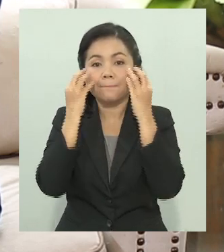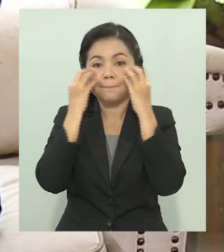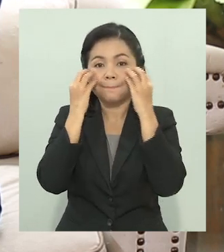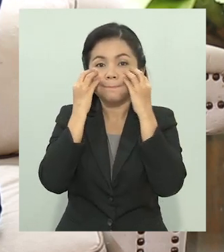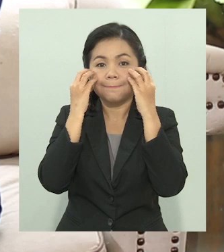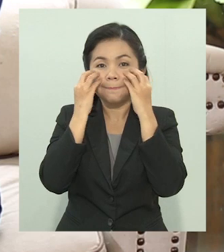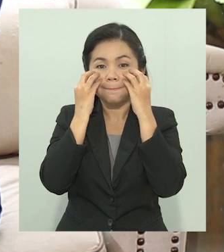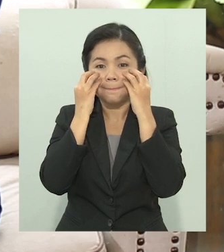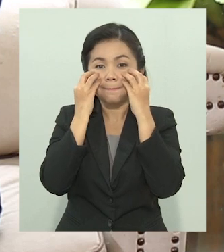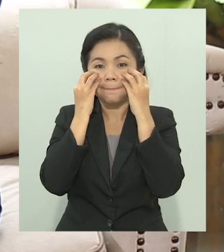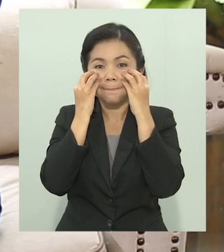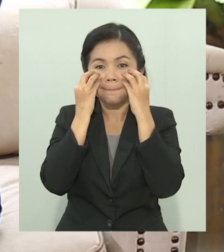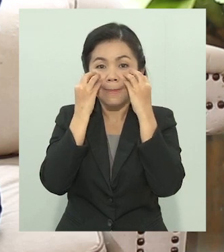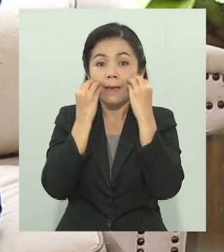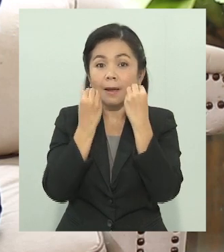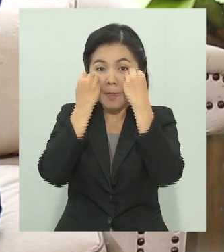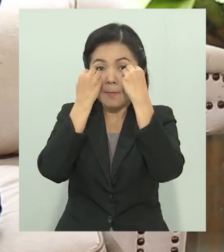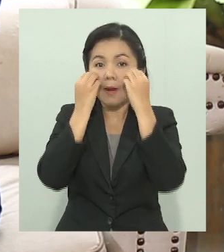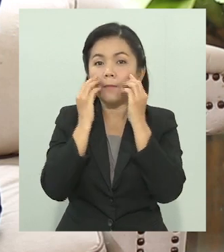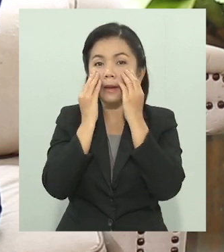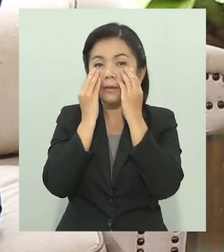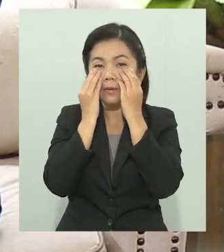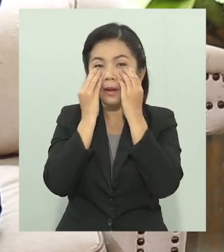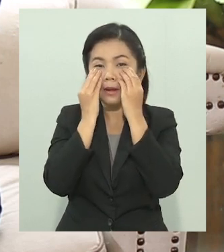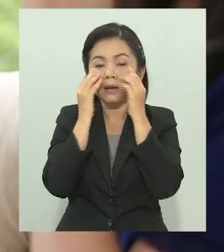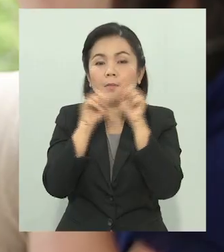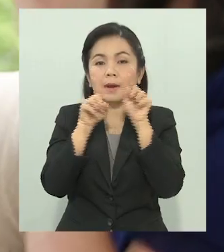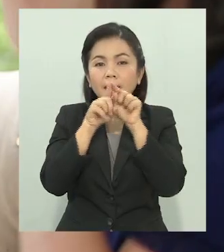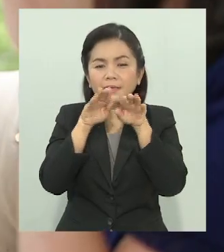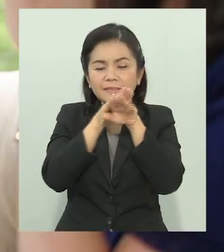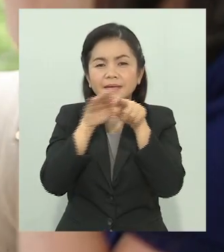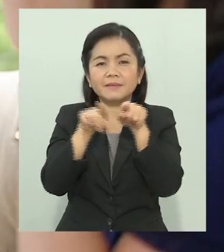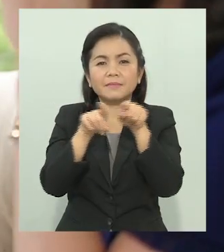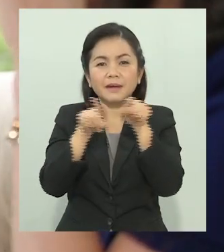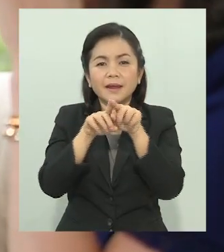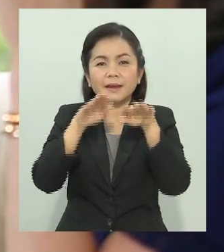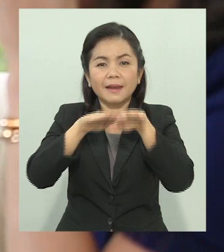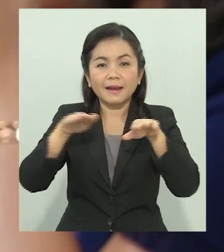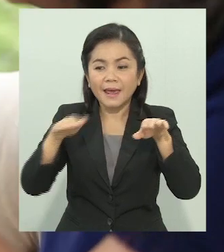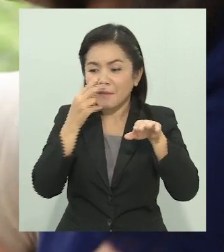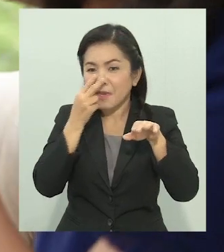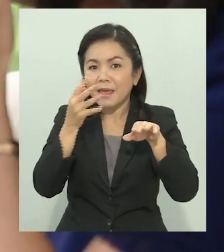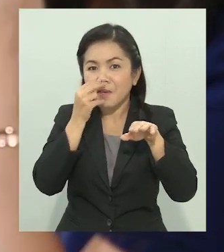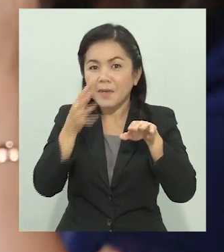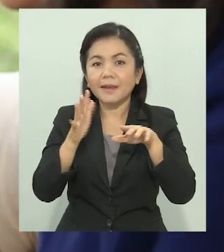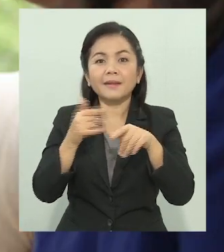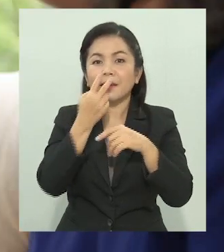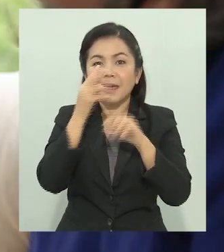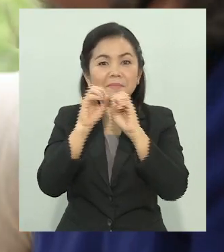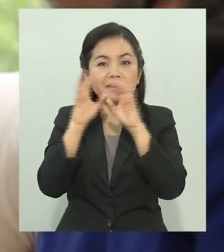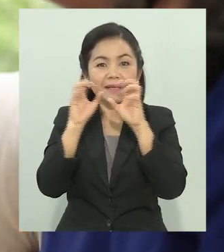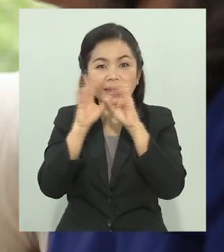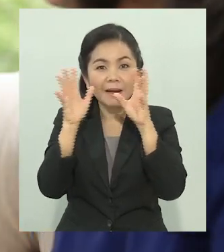งครับอยู่ทับไขมันรอบดวงตา ค่ะ เพราะฉะนั้นมันก็เลยทำให้เด็กๆเนี่ยไม่ได้เห็นร่องน้ำตาชัดเจ